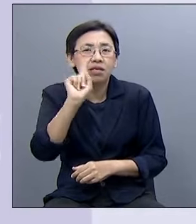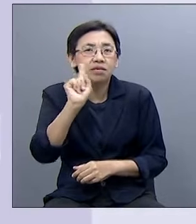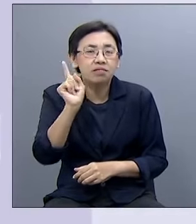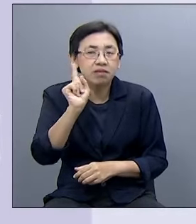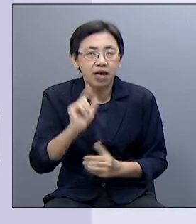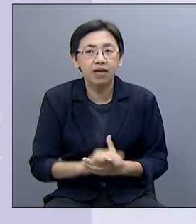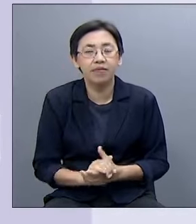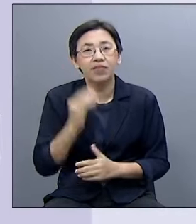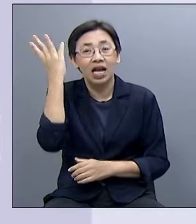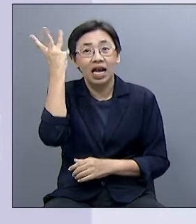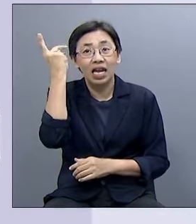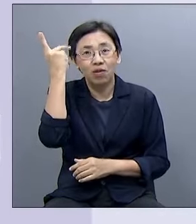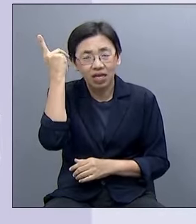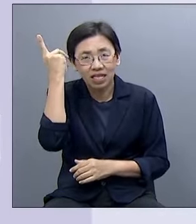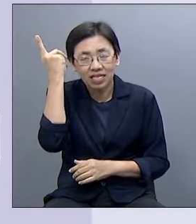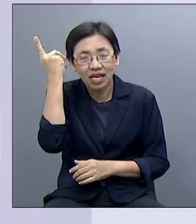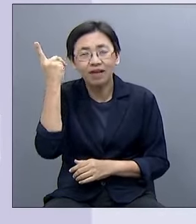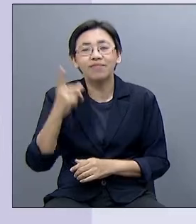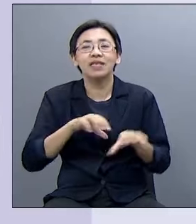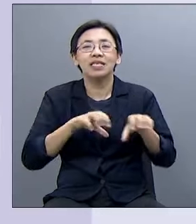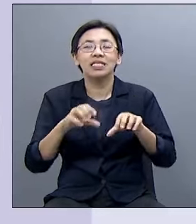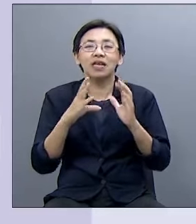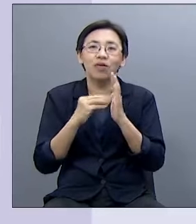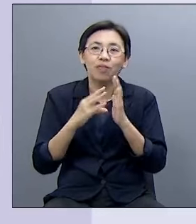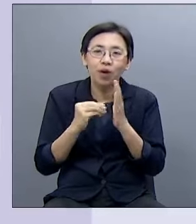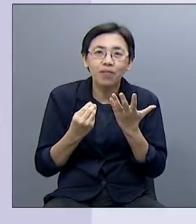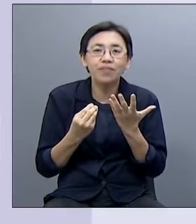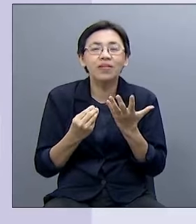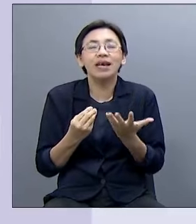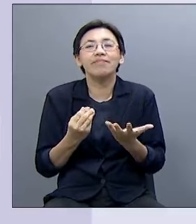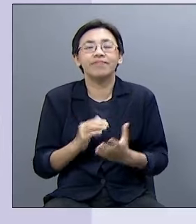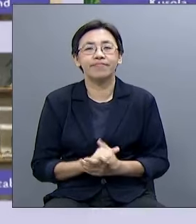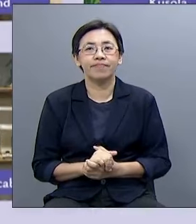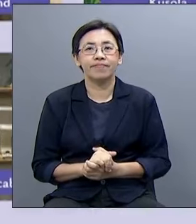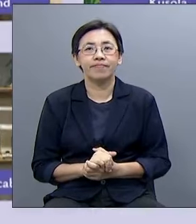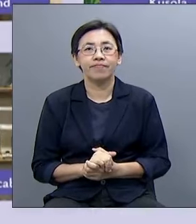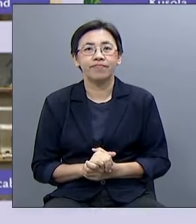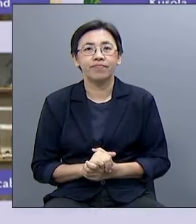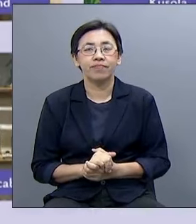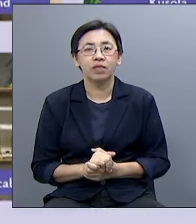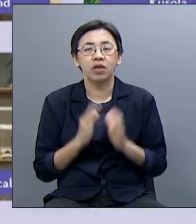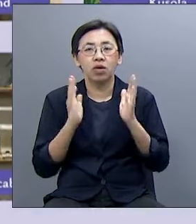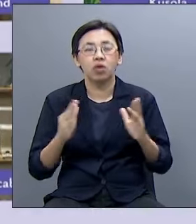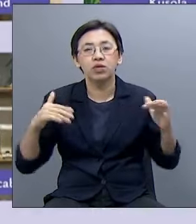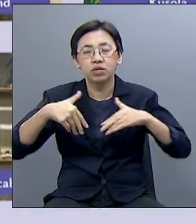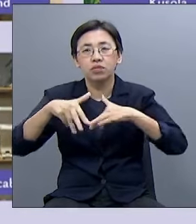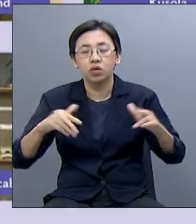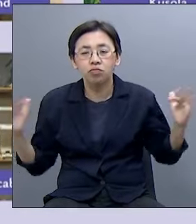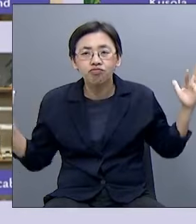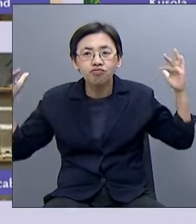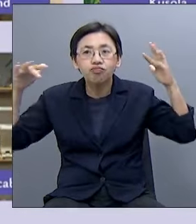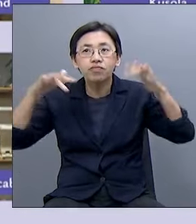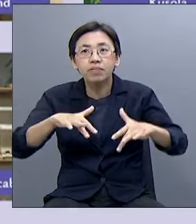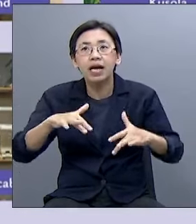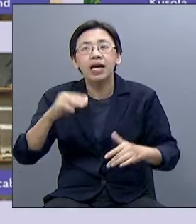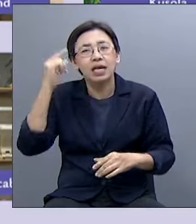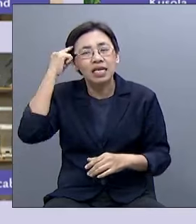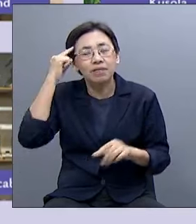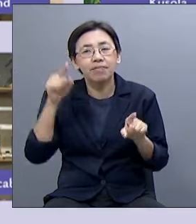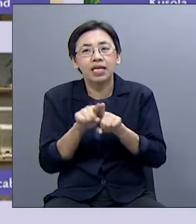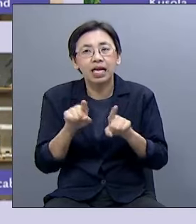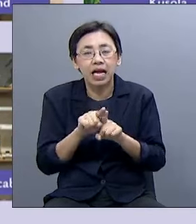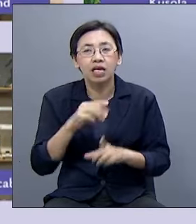Market Workshop and Talks for Sustainable Lifestyle ค่ะเป็นงานที่รวมผู้คน ากหลายที่มีจิตใจเหมือนกันก็คือการ